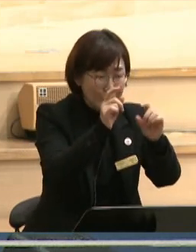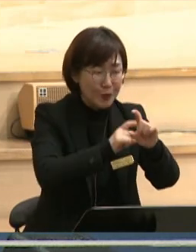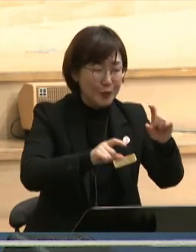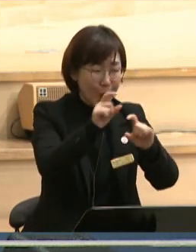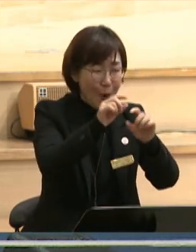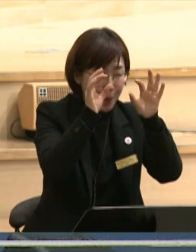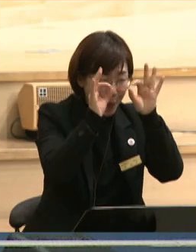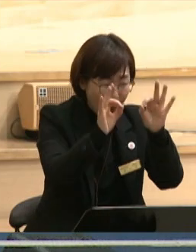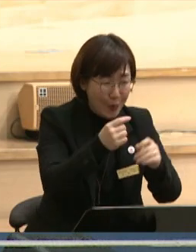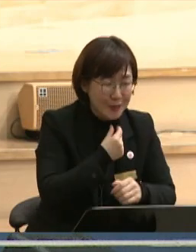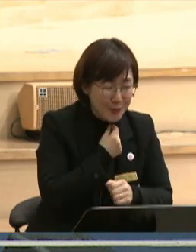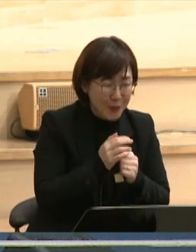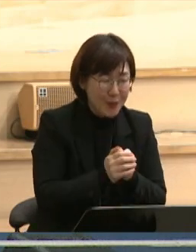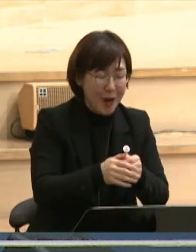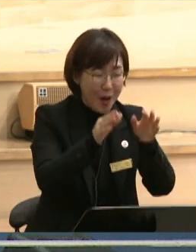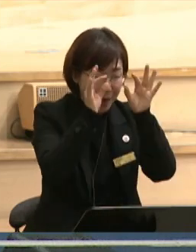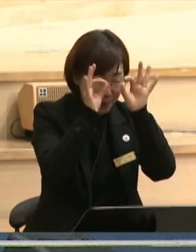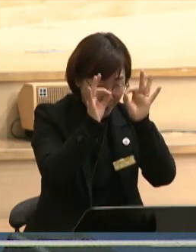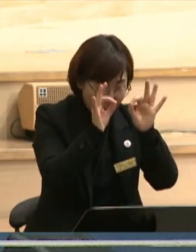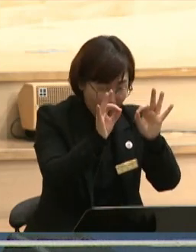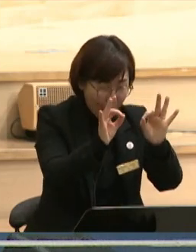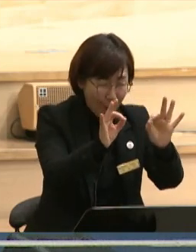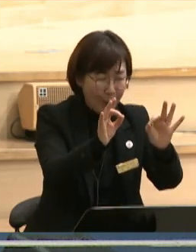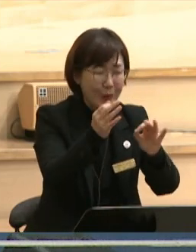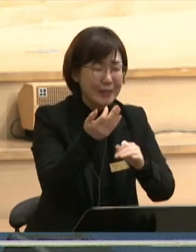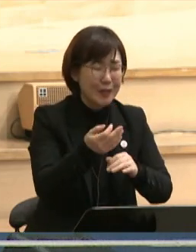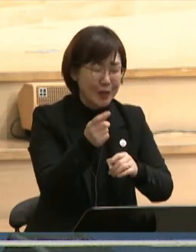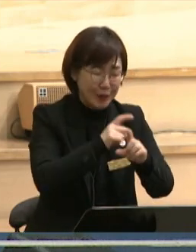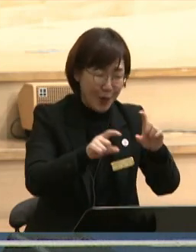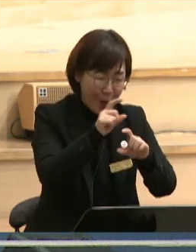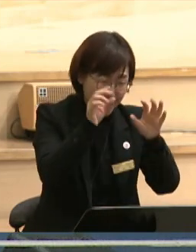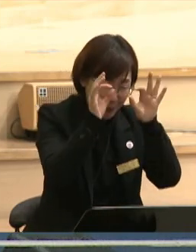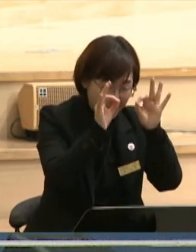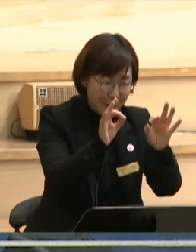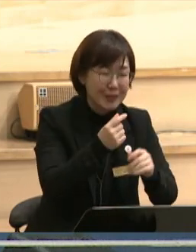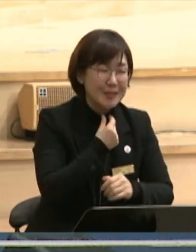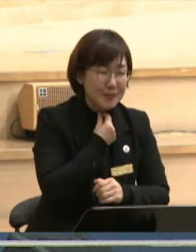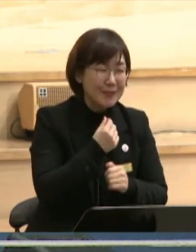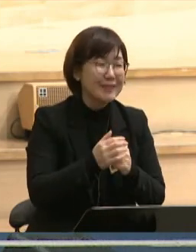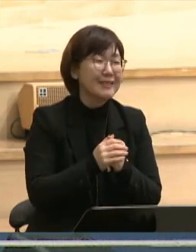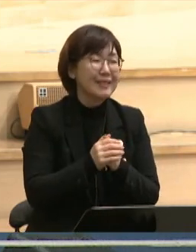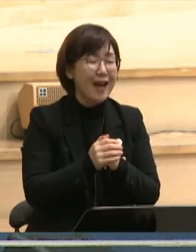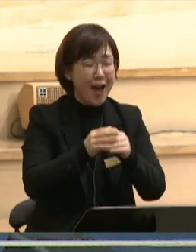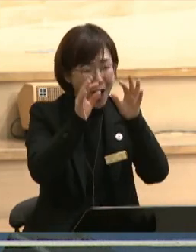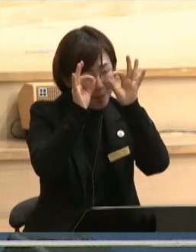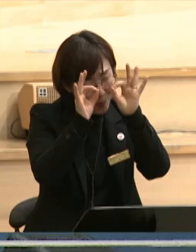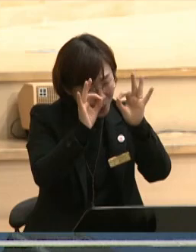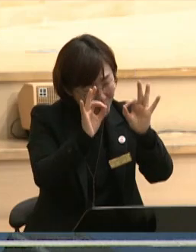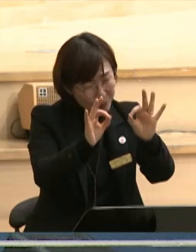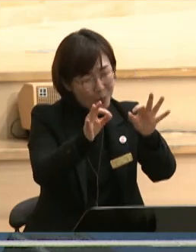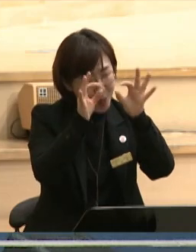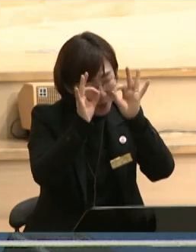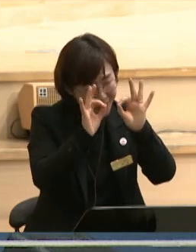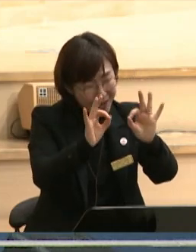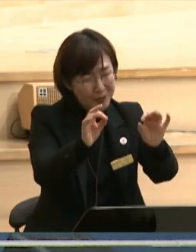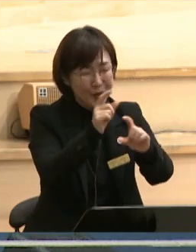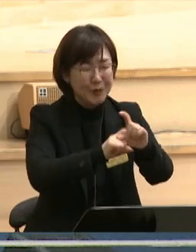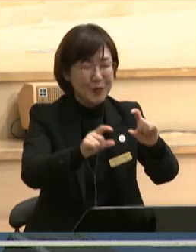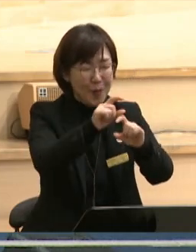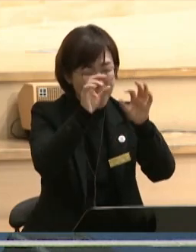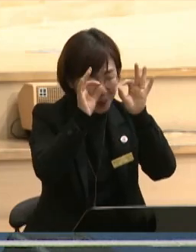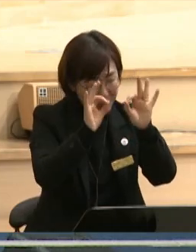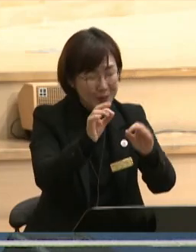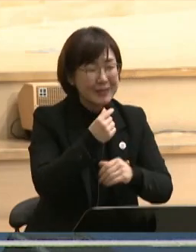싶은 보고 있어도 보고 싶은 보고 있어도 보고